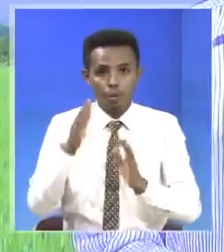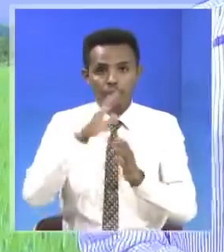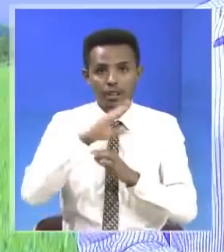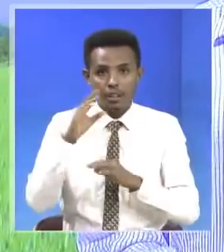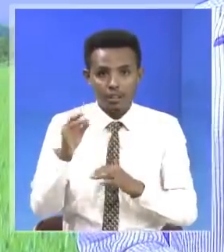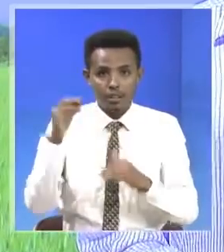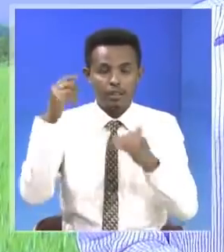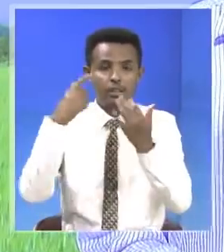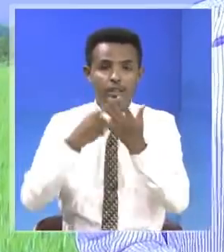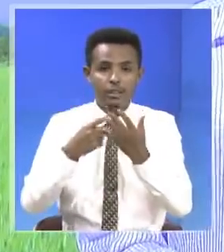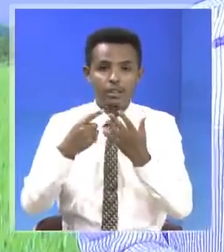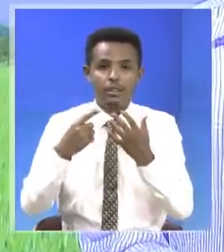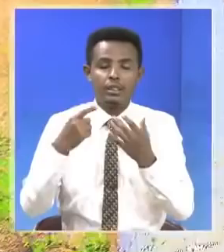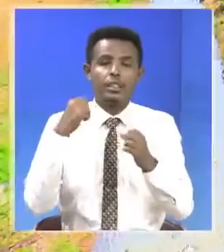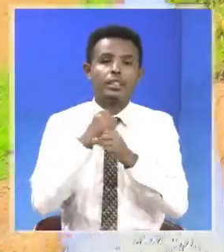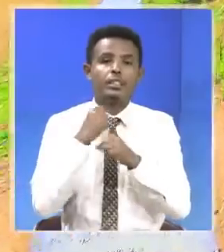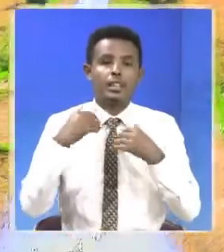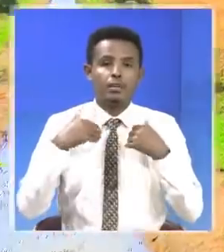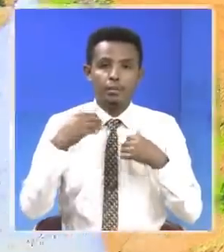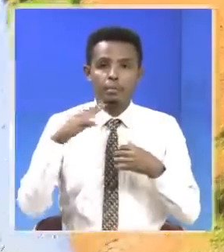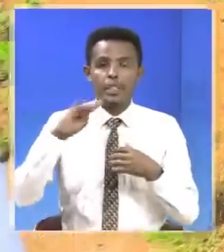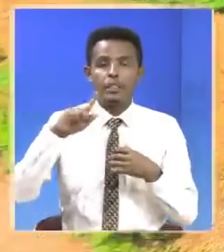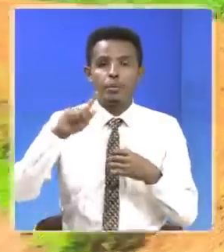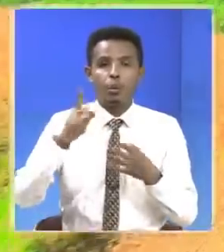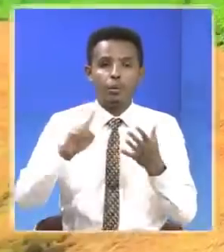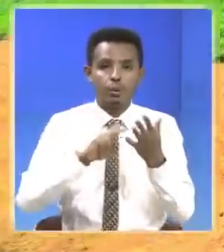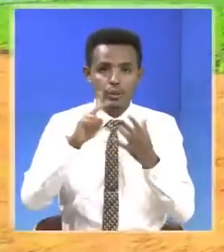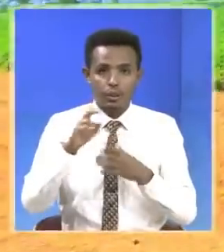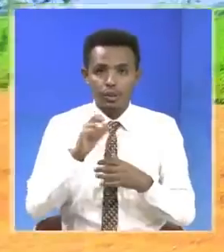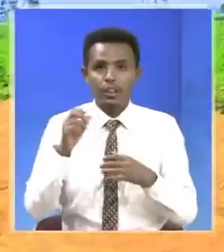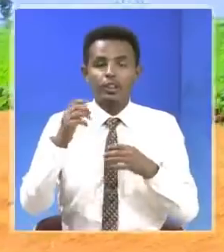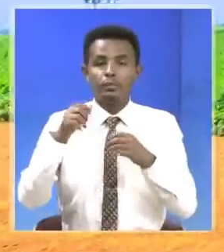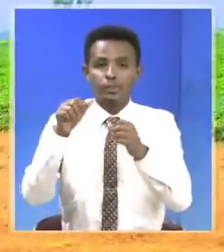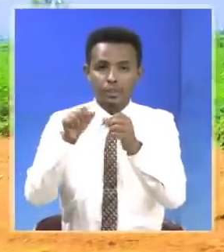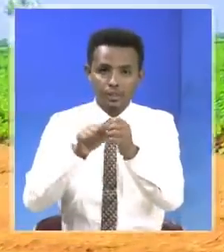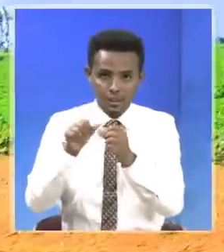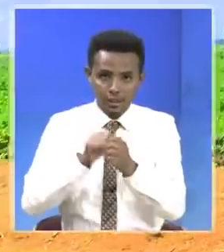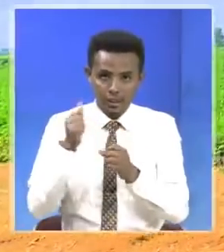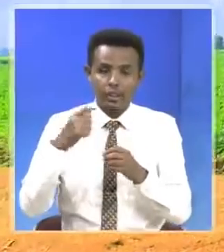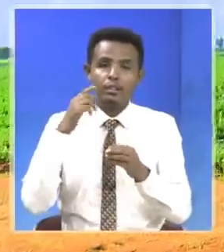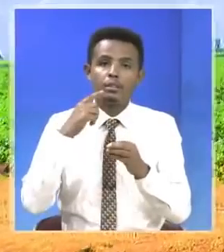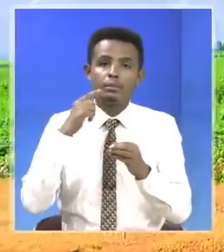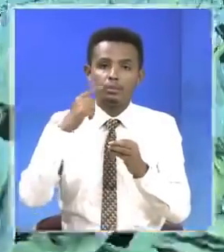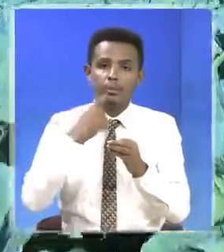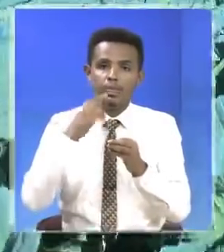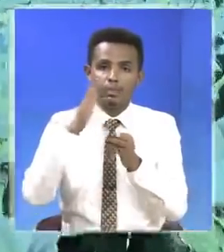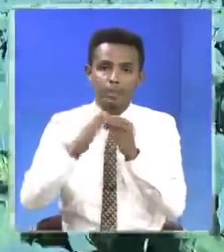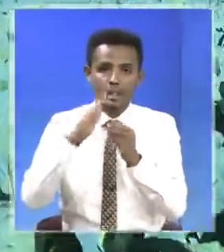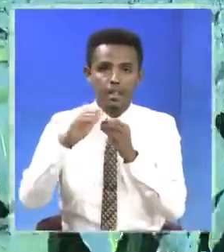እየተነሳ በዛ መንገድ ነው እየተሰራ ያለ ማለት ነው። በመስኖ ፕሮጀክቱ ስንዴ፣ ድንች፣ ሽንኩርት፣ ቲማቲምና ሌሎችም ይመረታሉ።